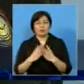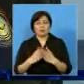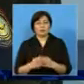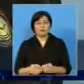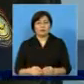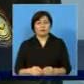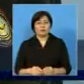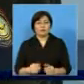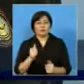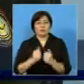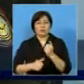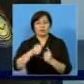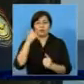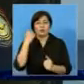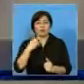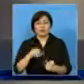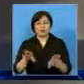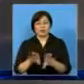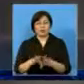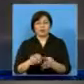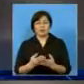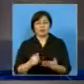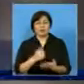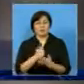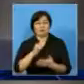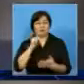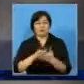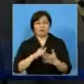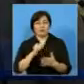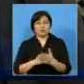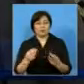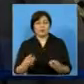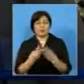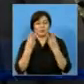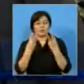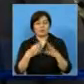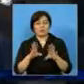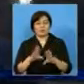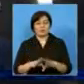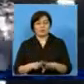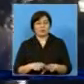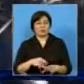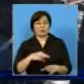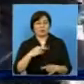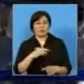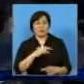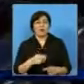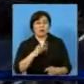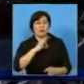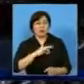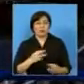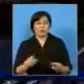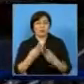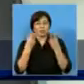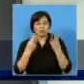ущерб ежегодно примерно одинаковый. Основными причинами пожаров, по словам специалистов, остаются неосторожное обращение с огнем, нарушение правил